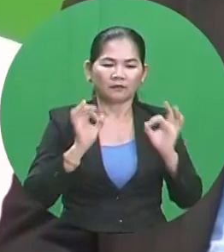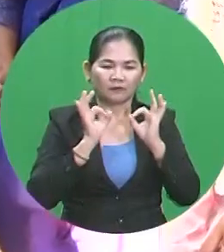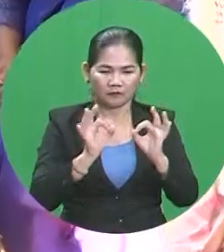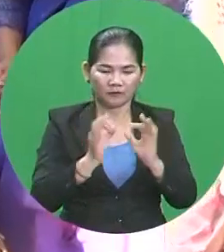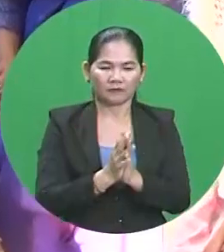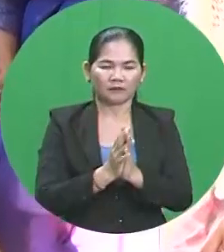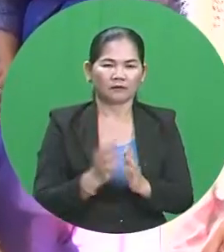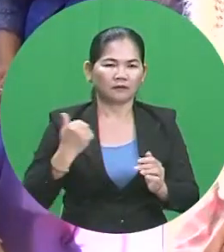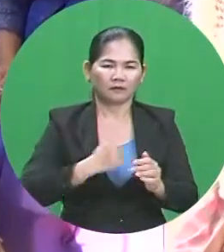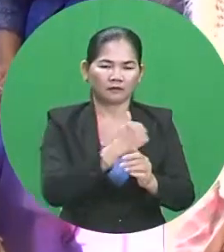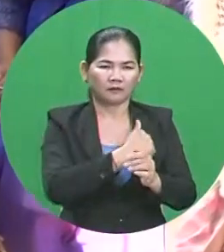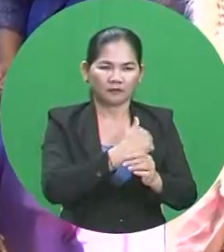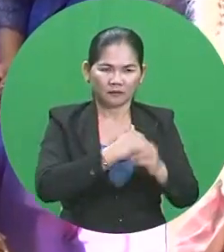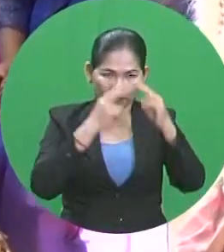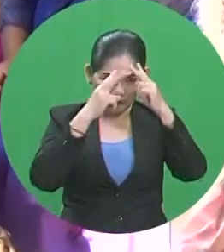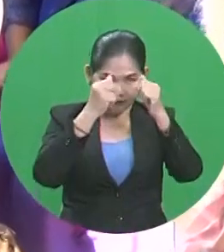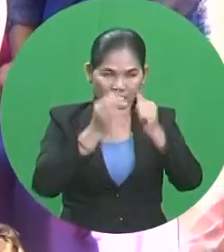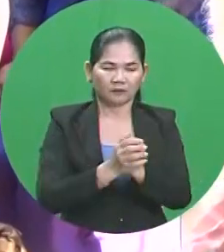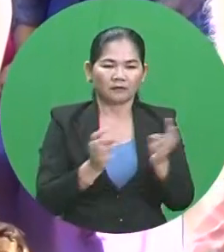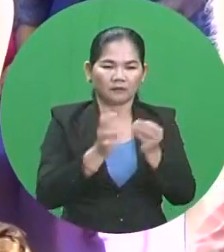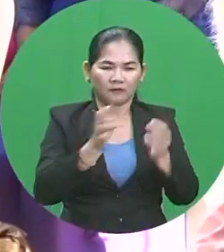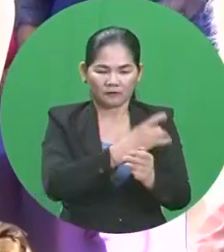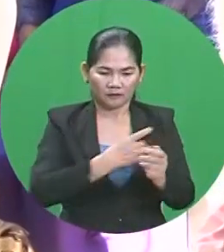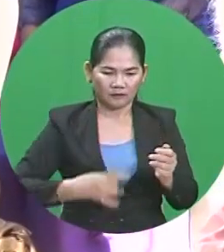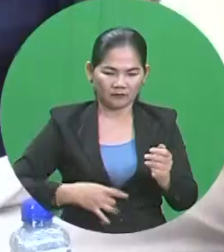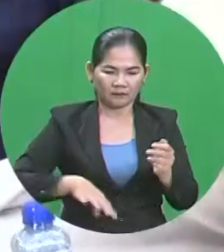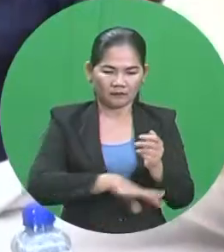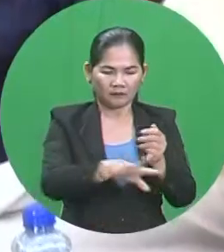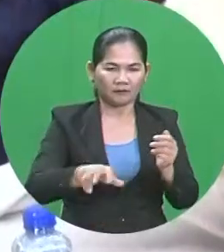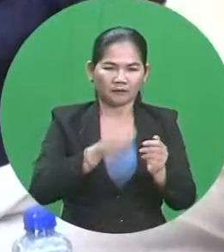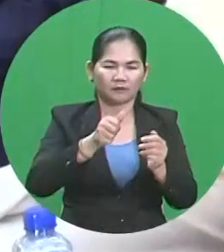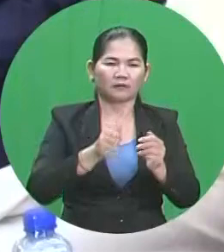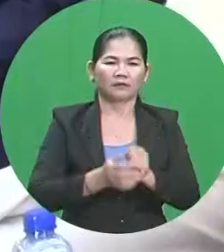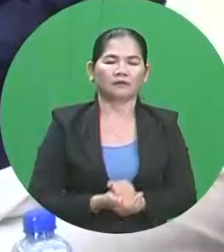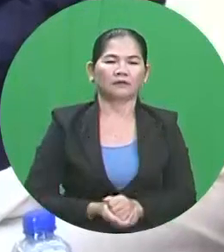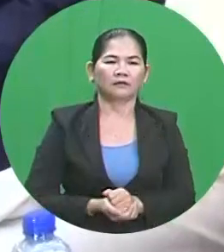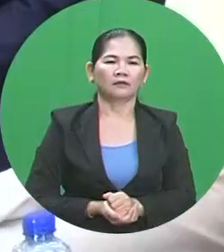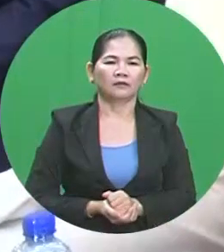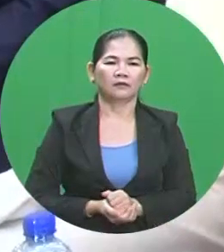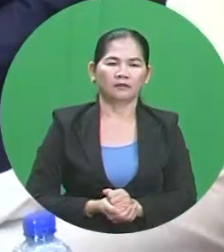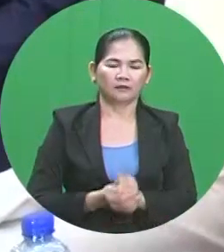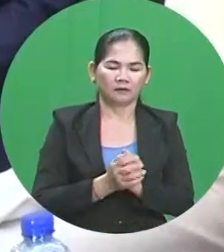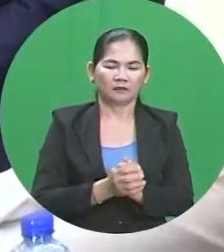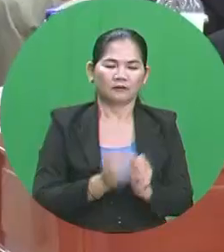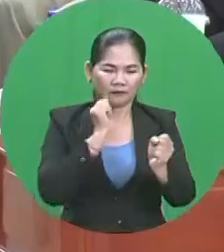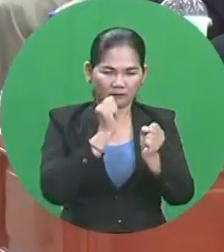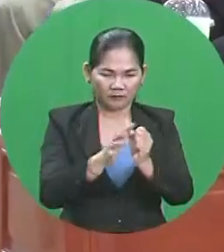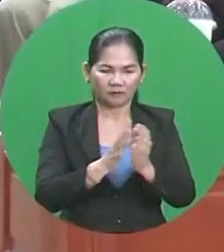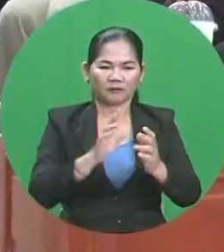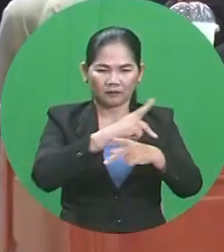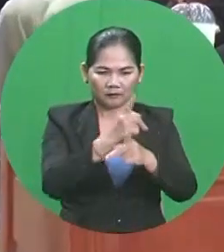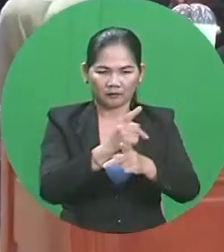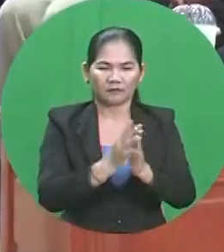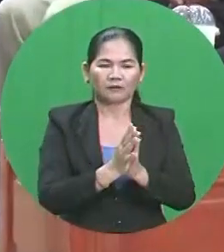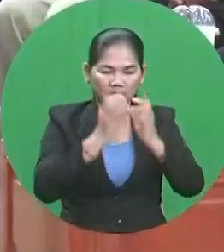គឺសម្ដេចអគ្គមហាសេនាបតីតេជោហ៊ុនសែននាយករដ្ឋមន្ត្រីនៃព្រះរាជាណាចក្រកម្ពុជានឹងត្រូវចាប់ផ្ដើមផលិតក្រោយ